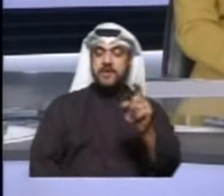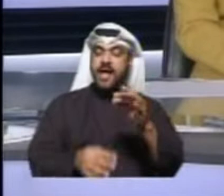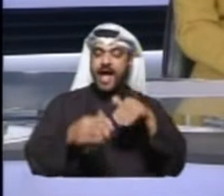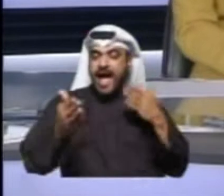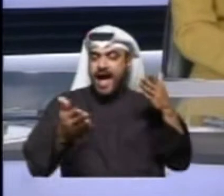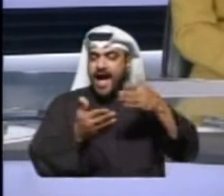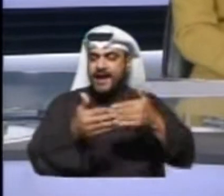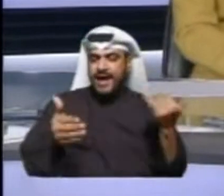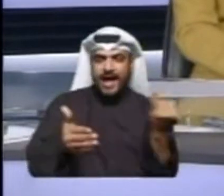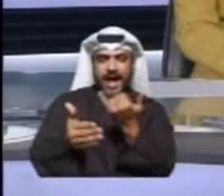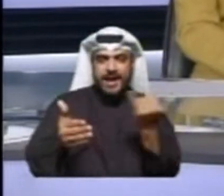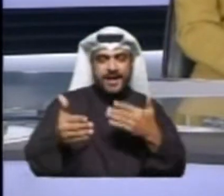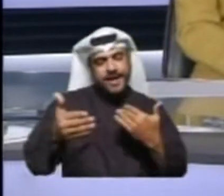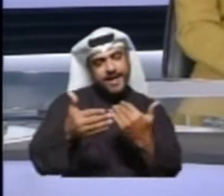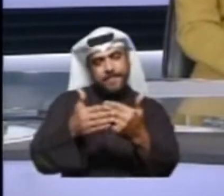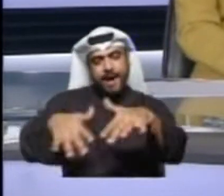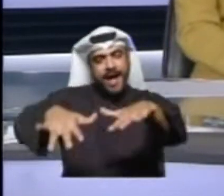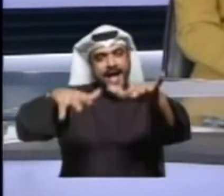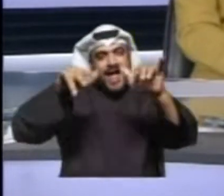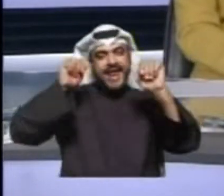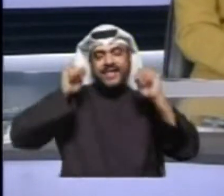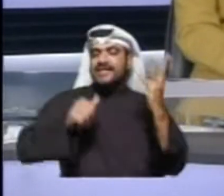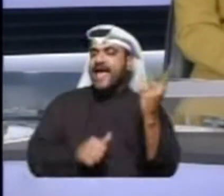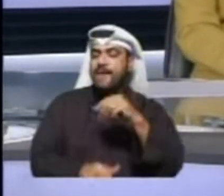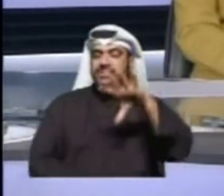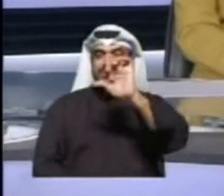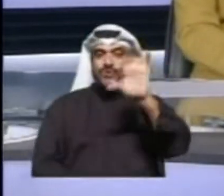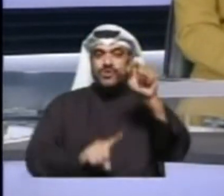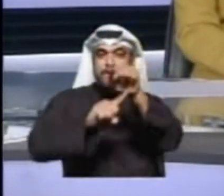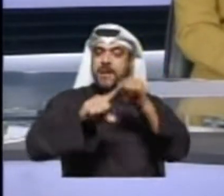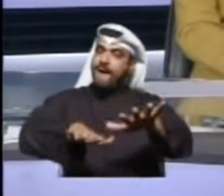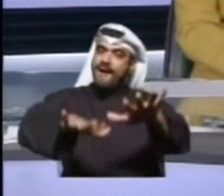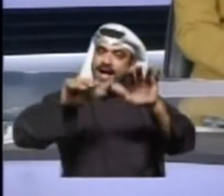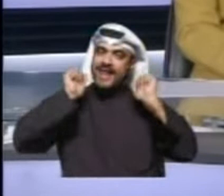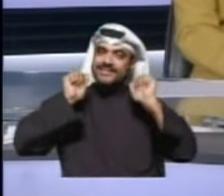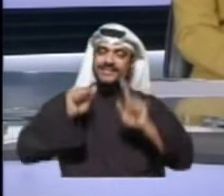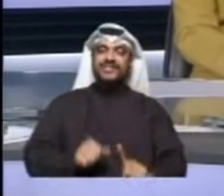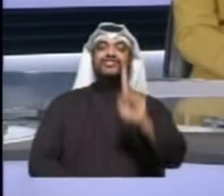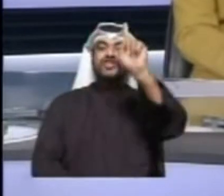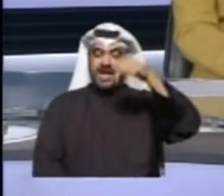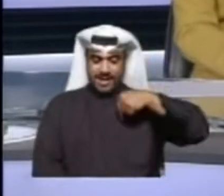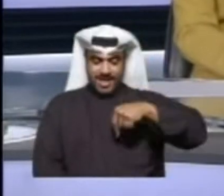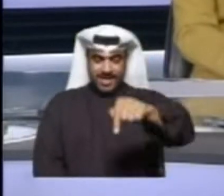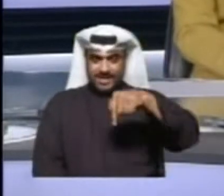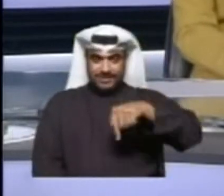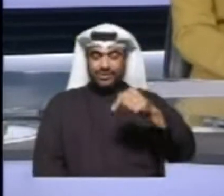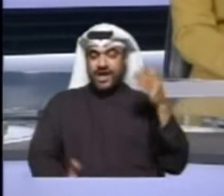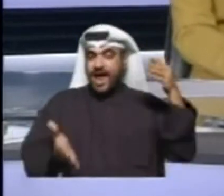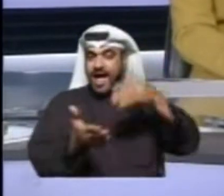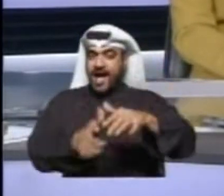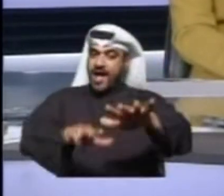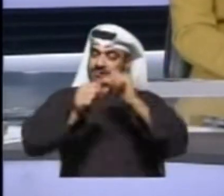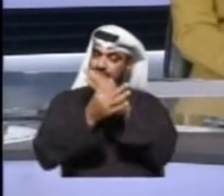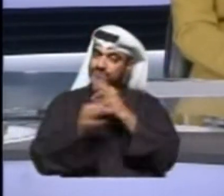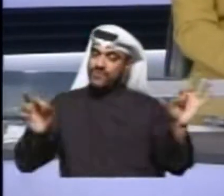99%. المشروع قرب على الانتهاء بموعده التعاقدي، وسيكون تاريخ 30 من شهر أبريل القادم موعد إنجاز